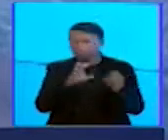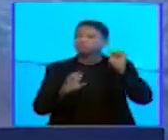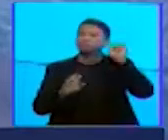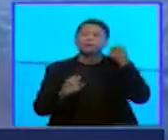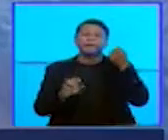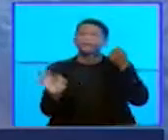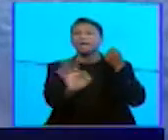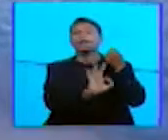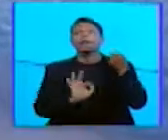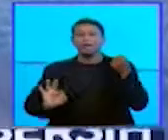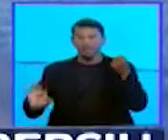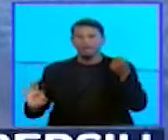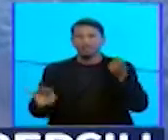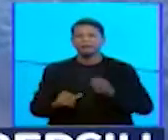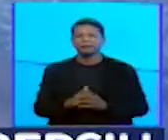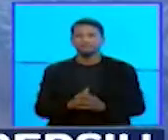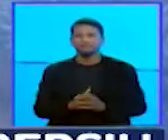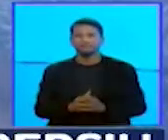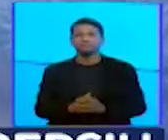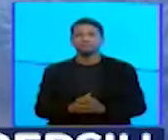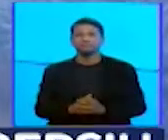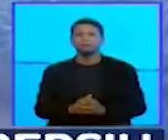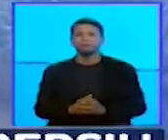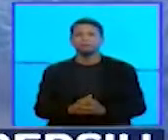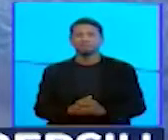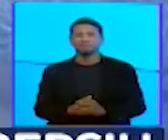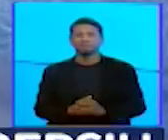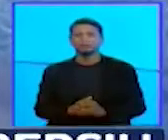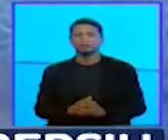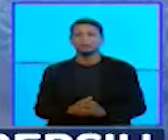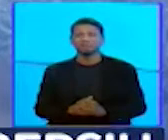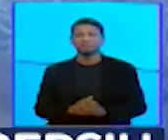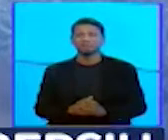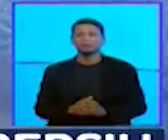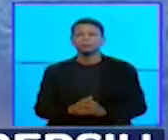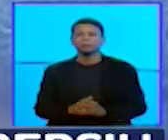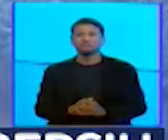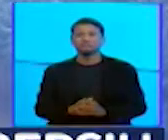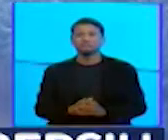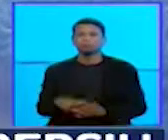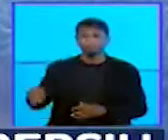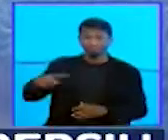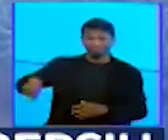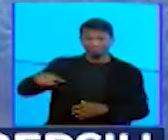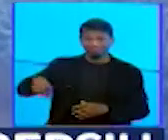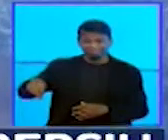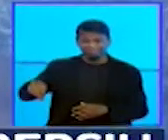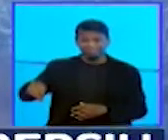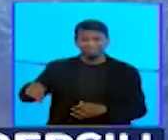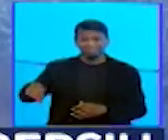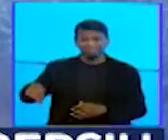masih kurang. Dan kami datang dari kampung Desa Naimana hanya bawa kukian di